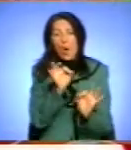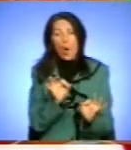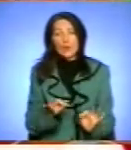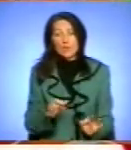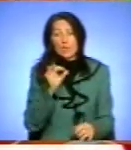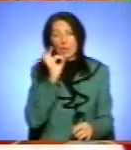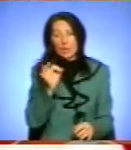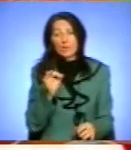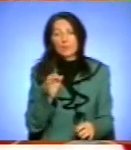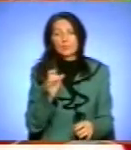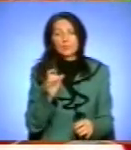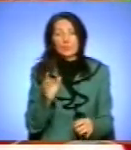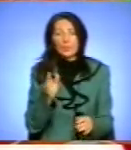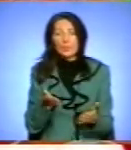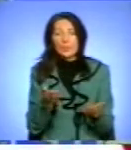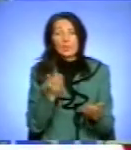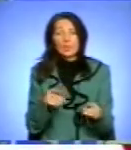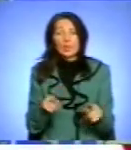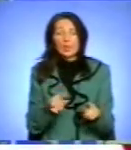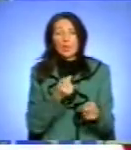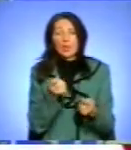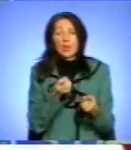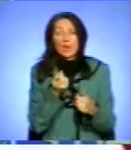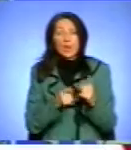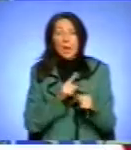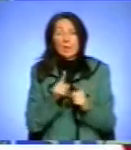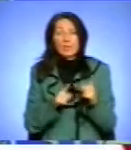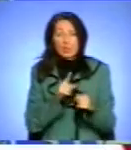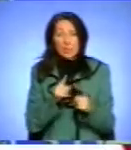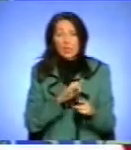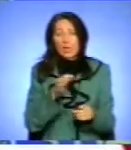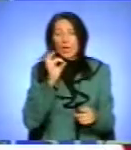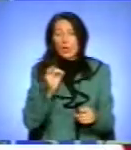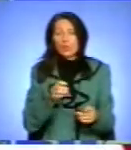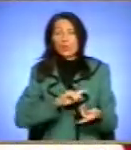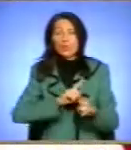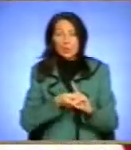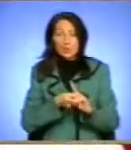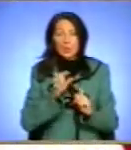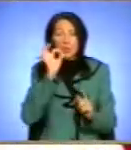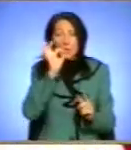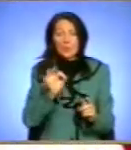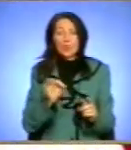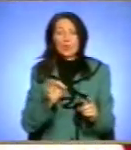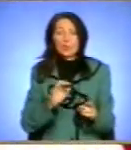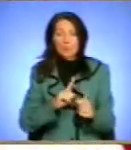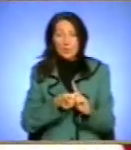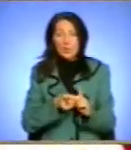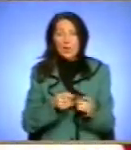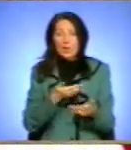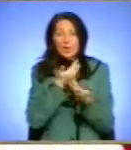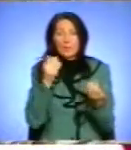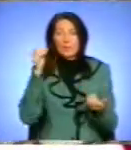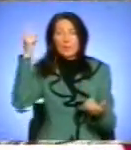синоптики. Однак навіть такі незначні погодні зміни, не кажучи вже про різкі перепади температур, а також відсутність сонячного